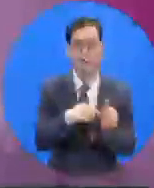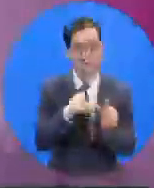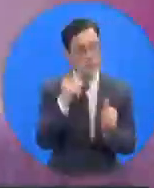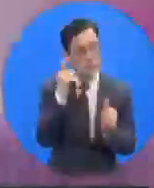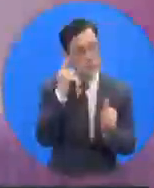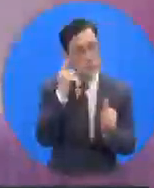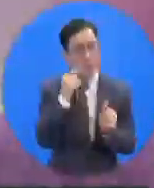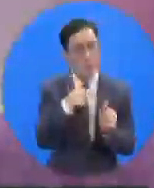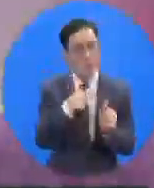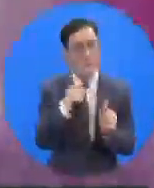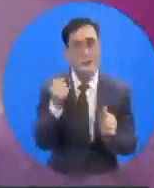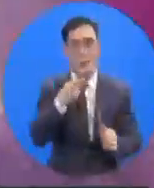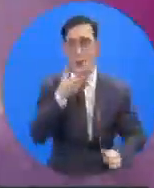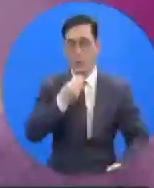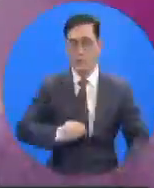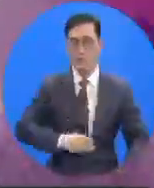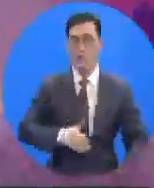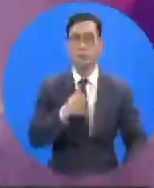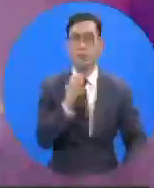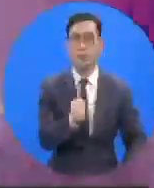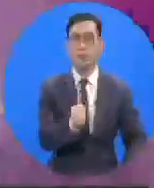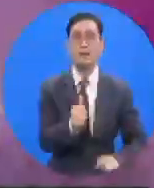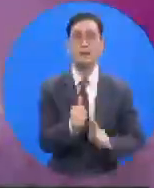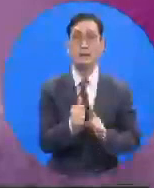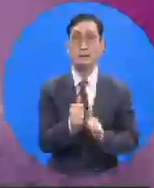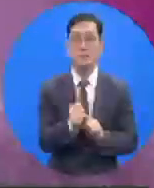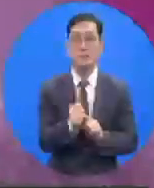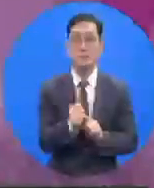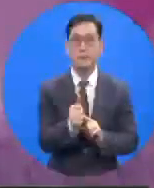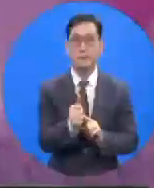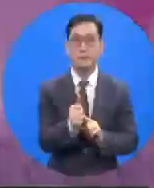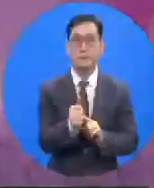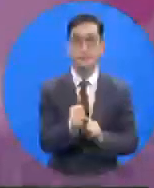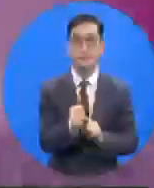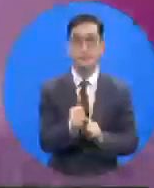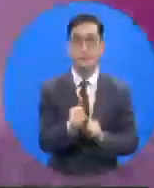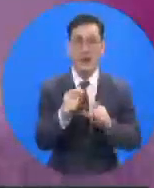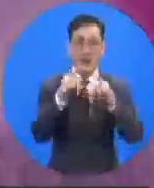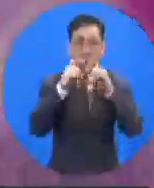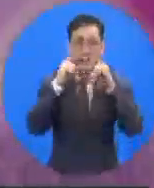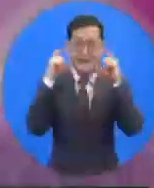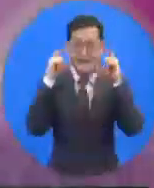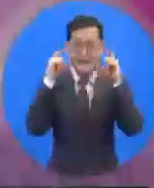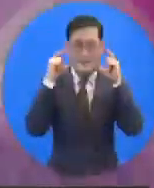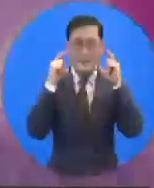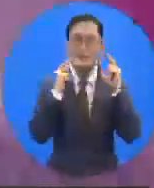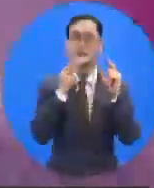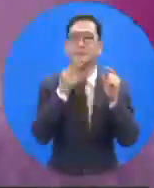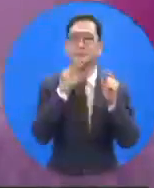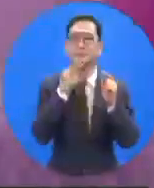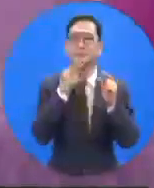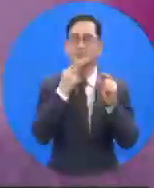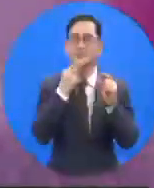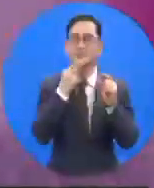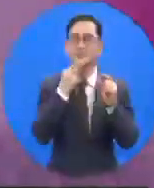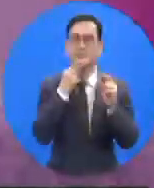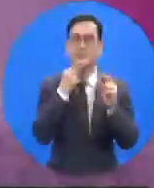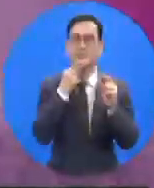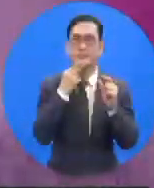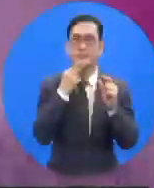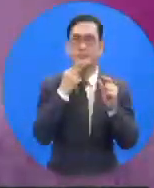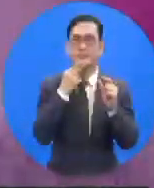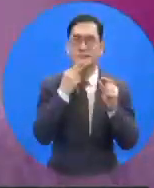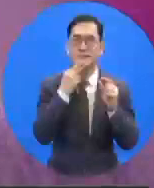방문 후 보건복지부 장관이 마스크도 쓰지 않고 사회적 거리두기 를 하고 있는 가운데